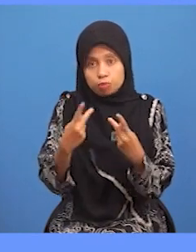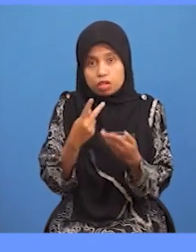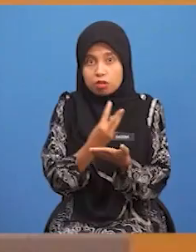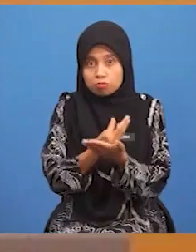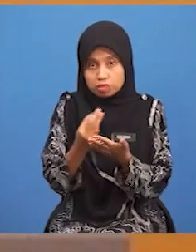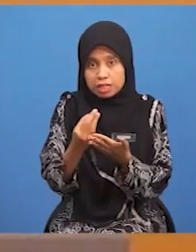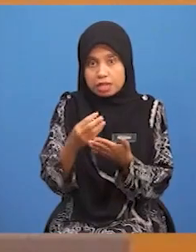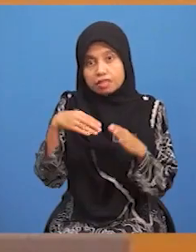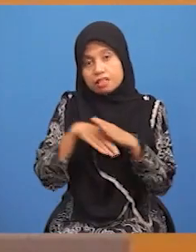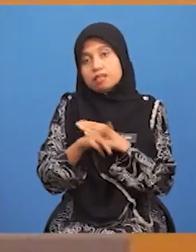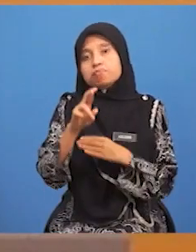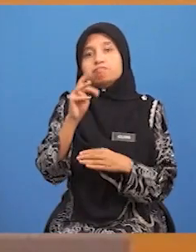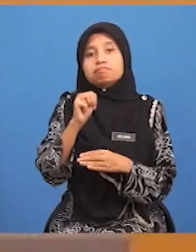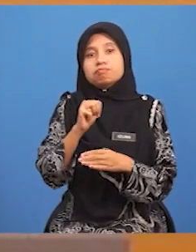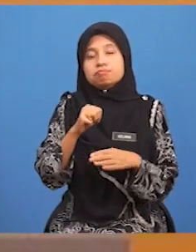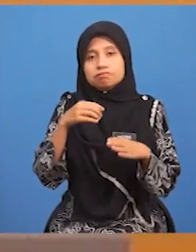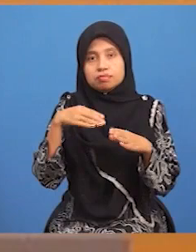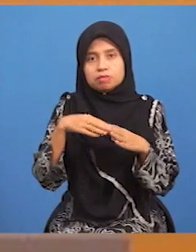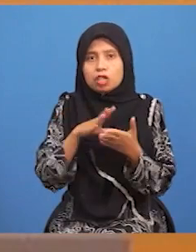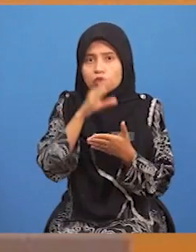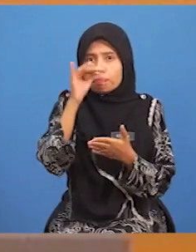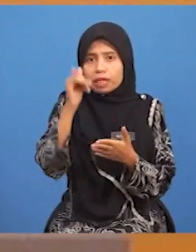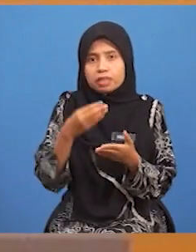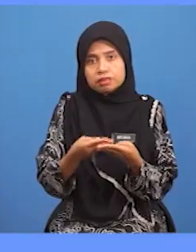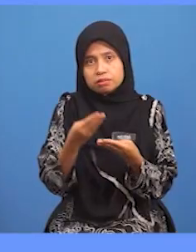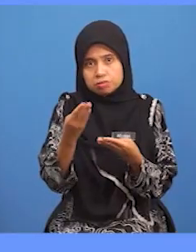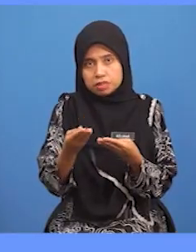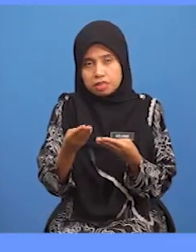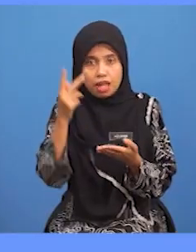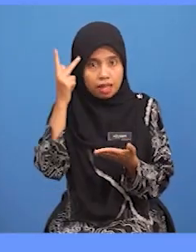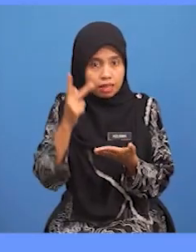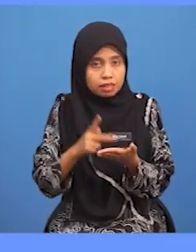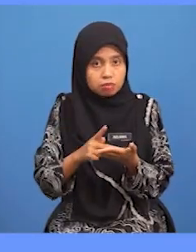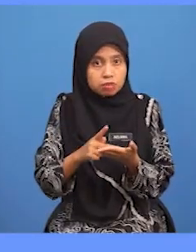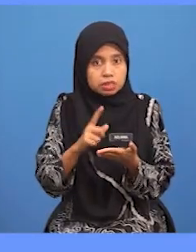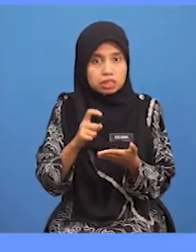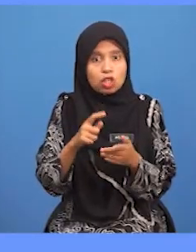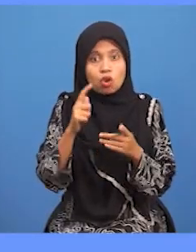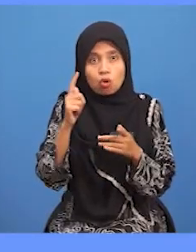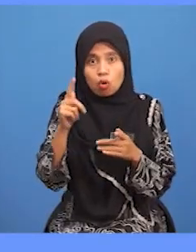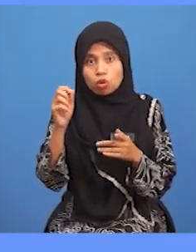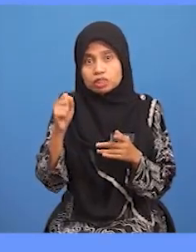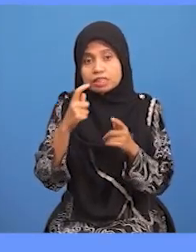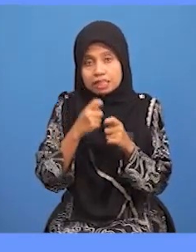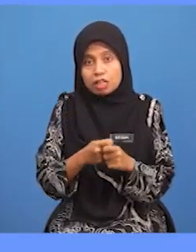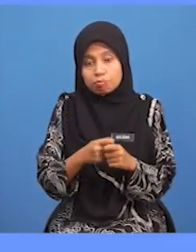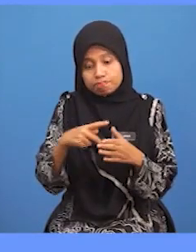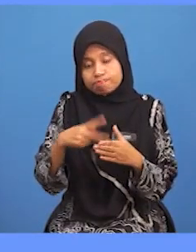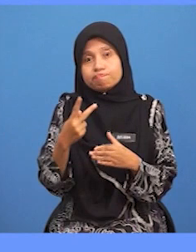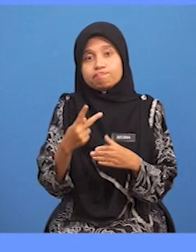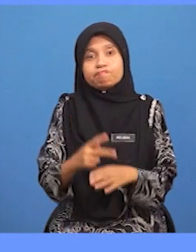RM. Berdasarkan maklumat yang diberi, kenal pasti kos tetap pengeluaran